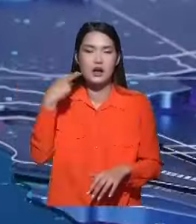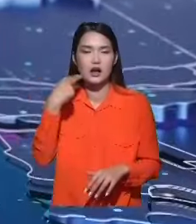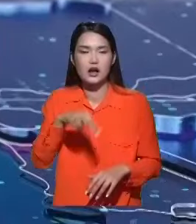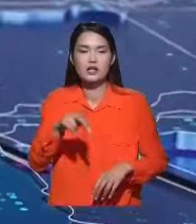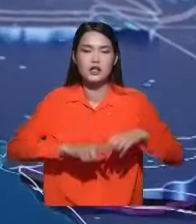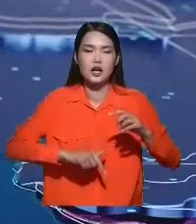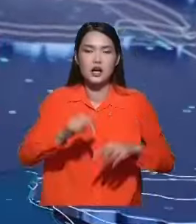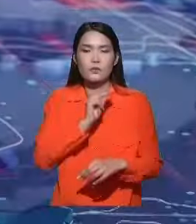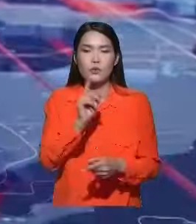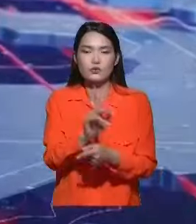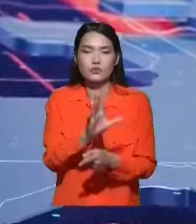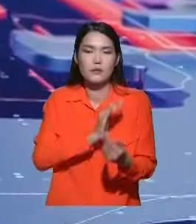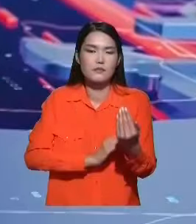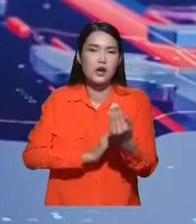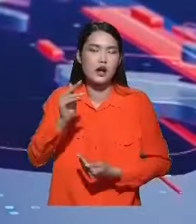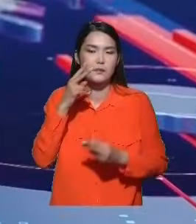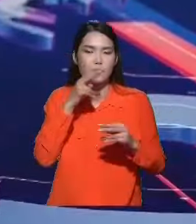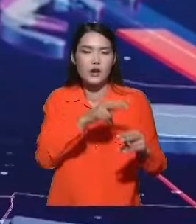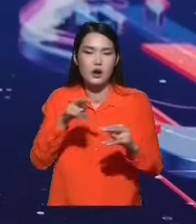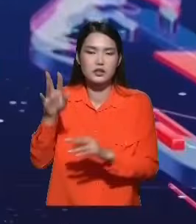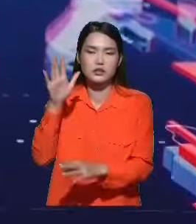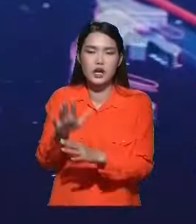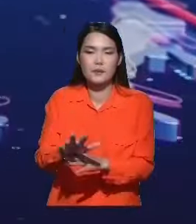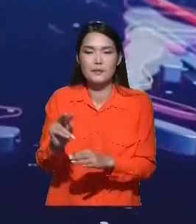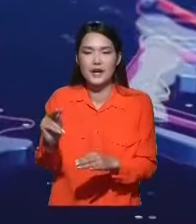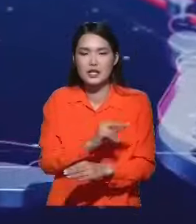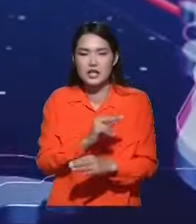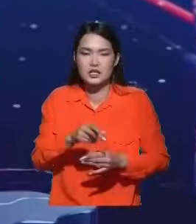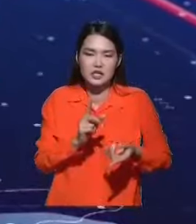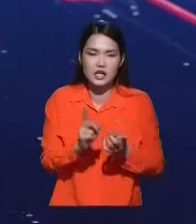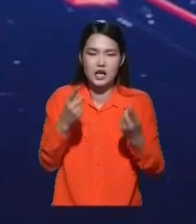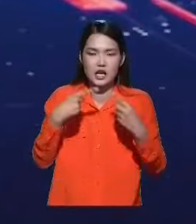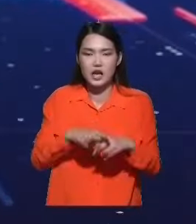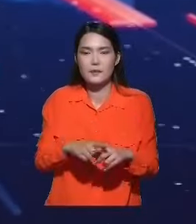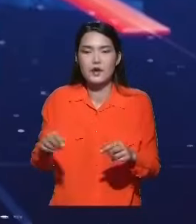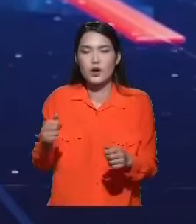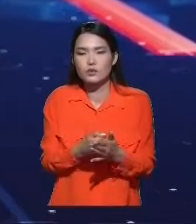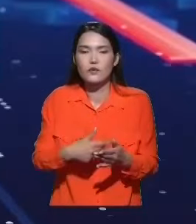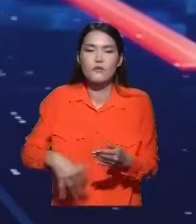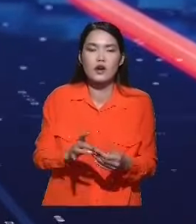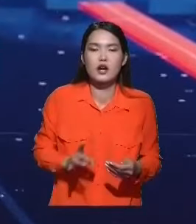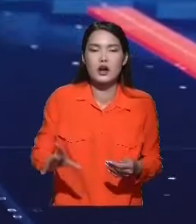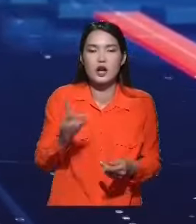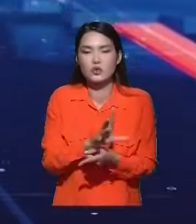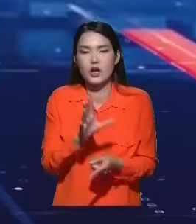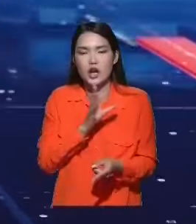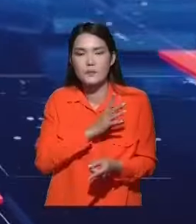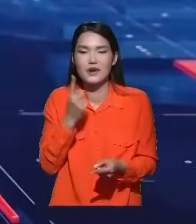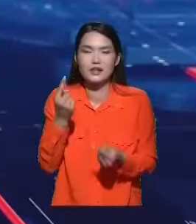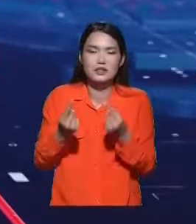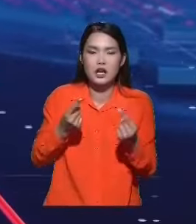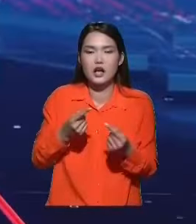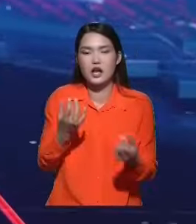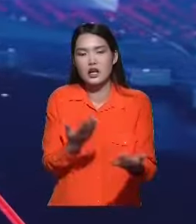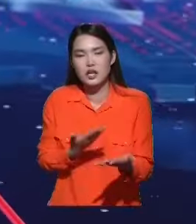работ держать на повышенном контроле, поручая отработать действенный механизм и довести его до всех регионов. Не должно быть двусмысленных